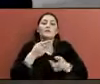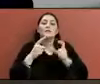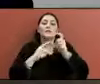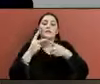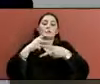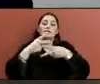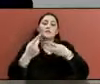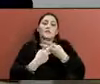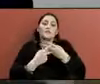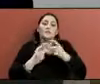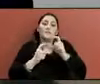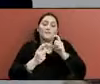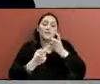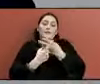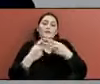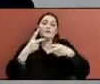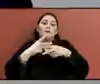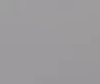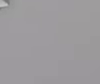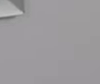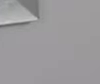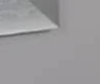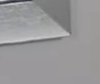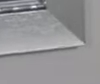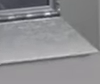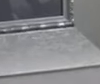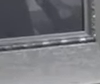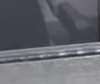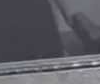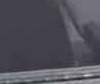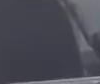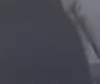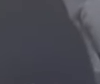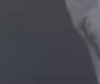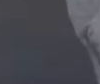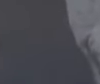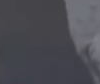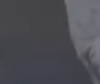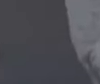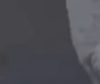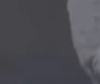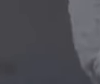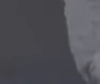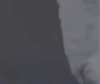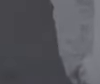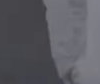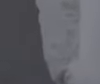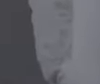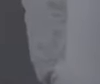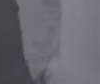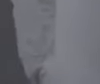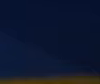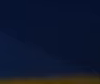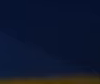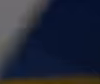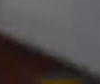Sezer Ceyhan Bey. Sayın Müdürüm hoş geldiniz. Hoş bulduk Hasan Bey.